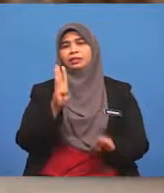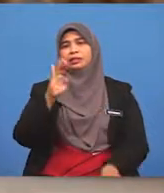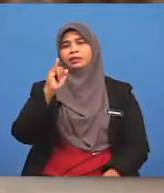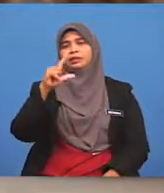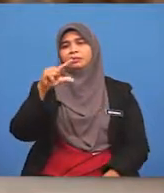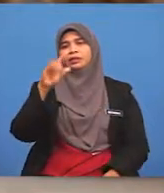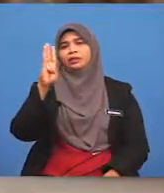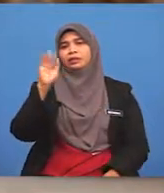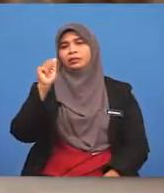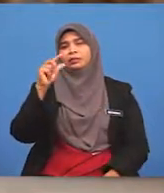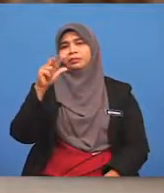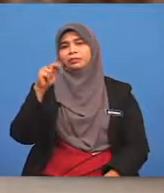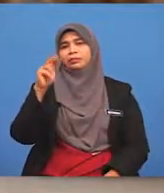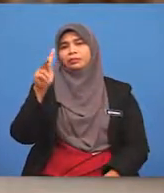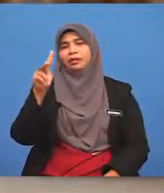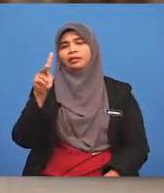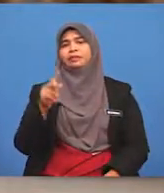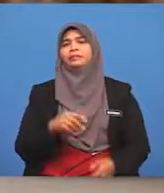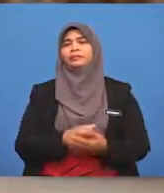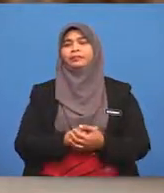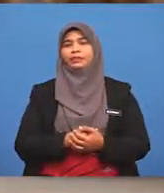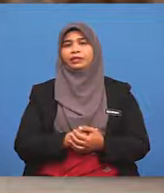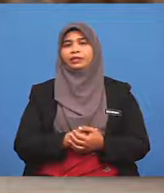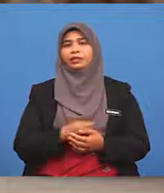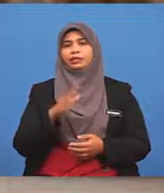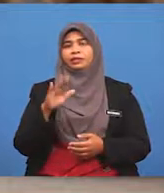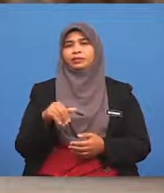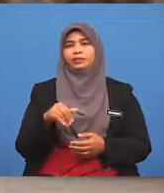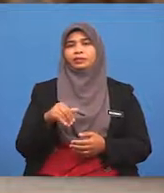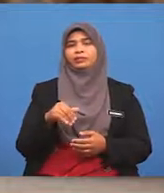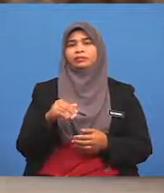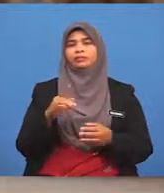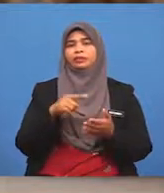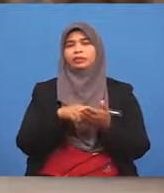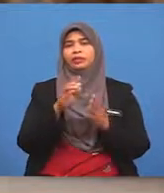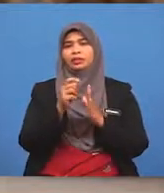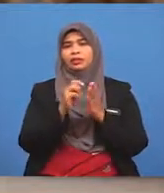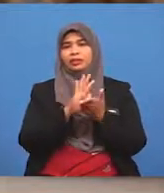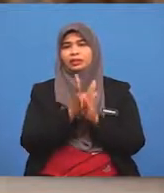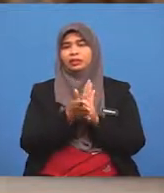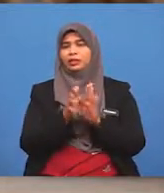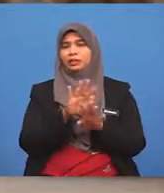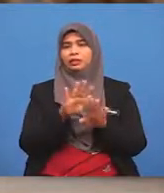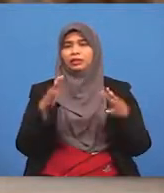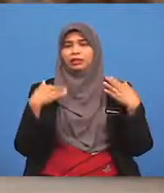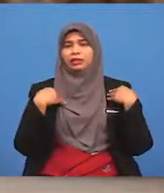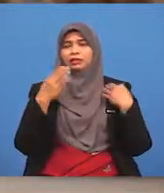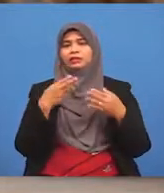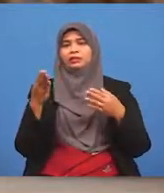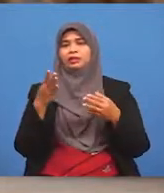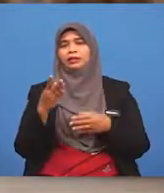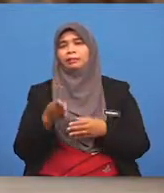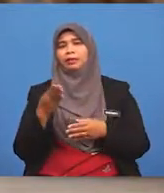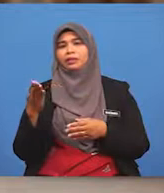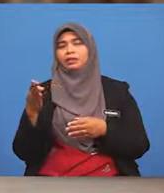terjadi, tidak ada sebarang benda wujud seperti air, tanah, udara, tenaga